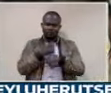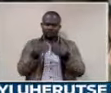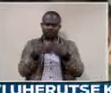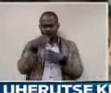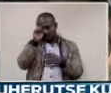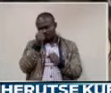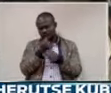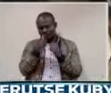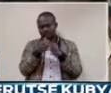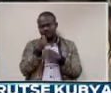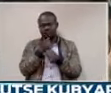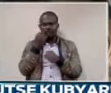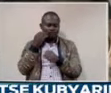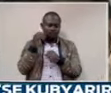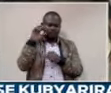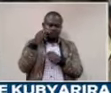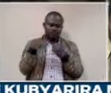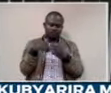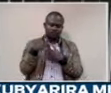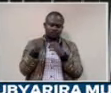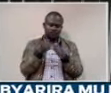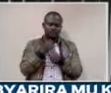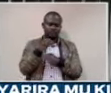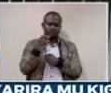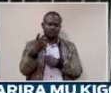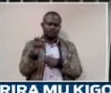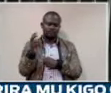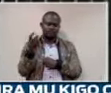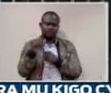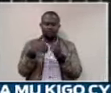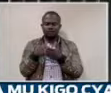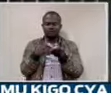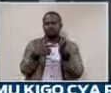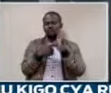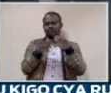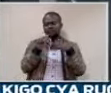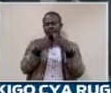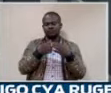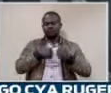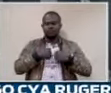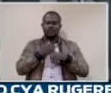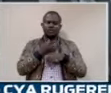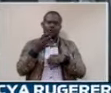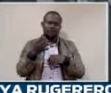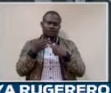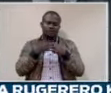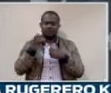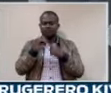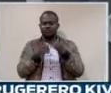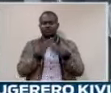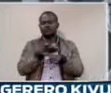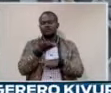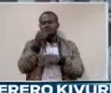n'ubushomeri bwakozwe mu kwezi kwa kabiri uyu mwaka w'2020 bugaragaza ko abanyarwanda 48% bari hejuru